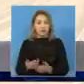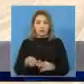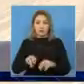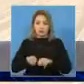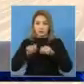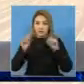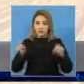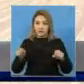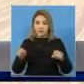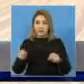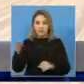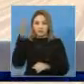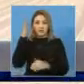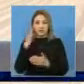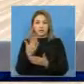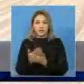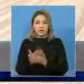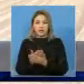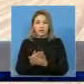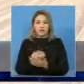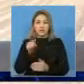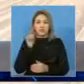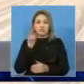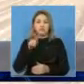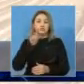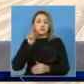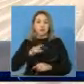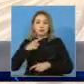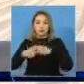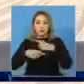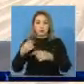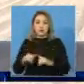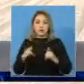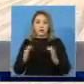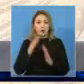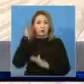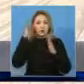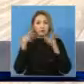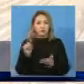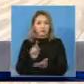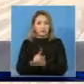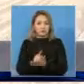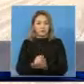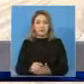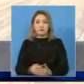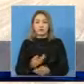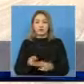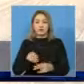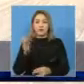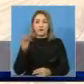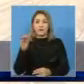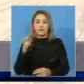ашылып отырған еңселі ескерткіш жас ұрпаққа тағылымды ой салуға тиіс. Бұл